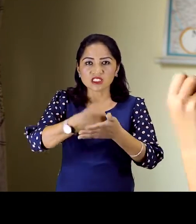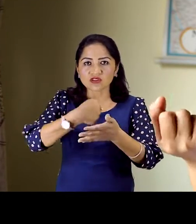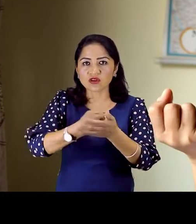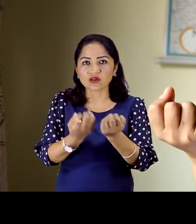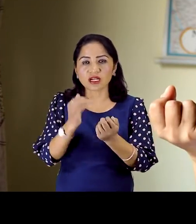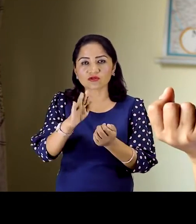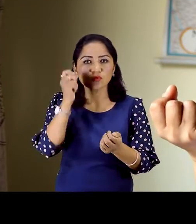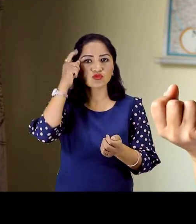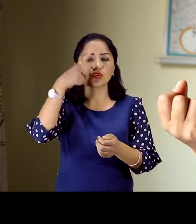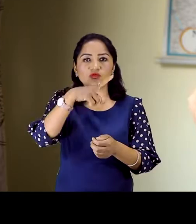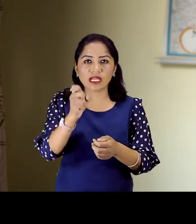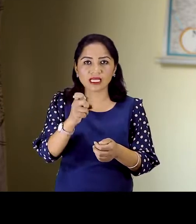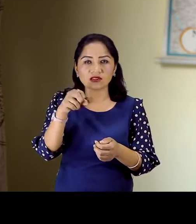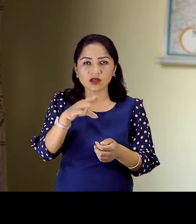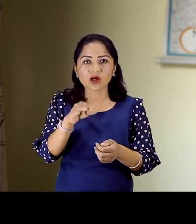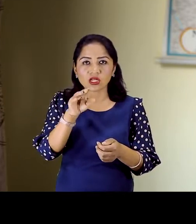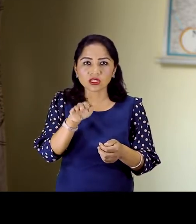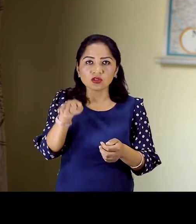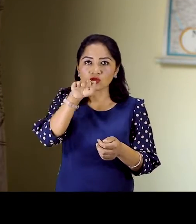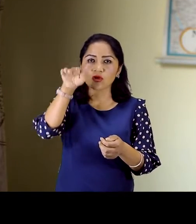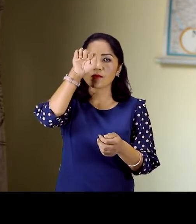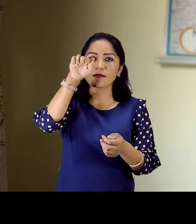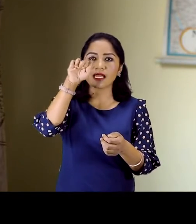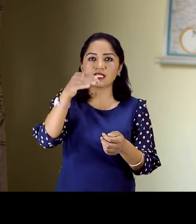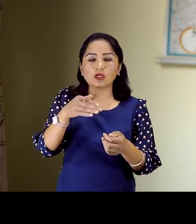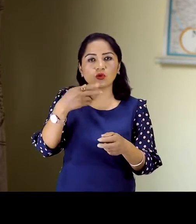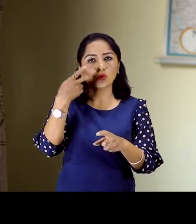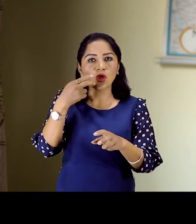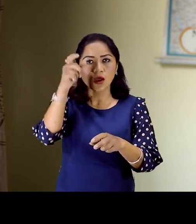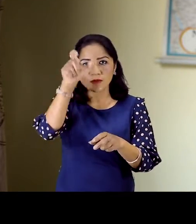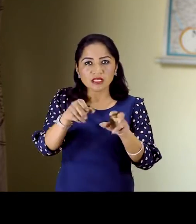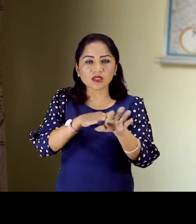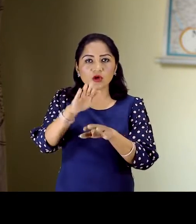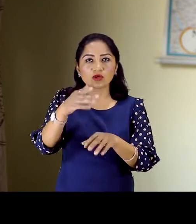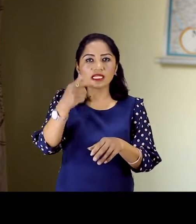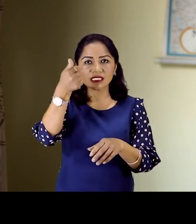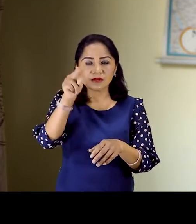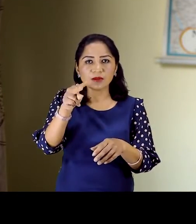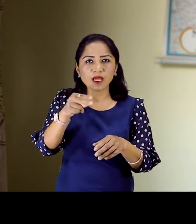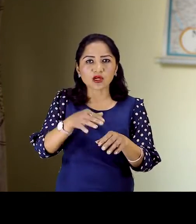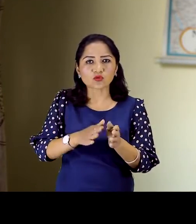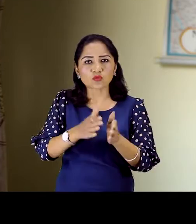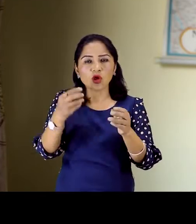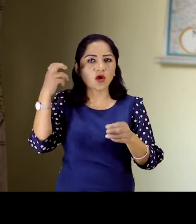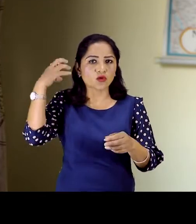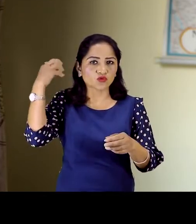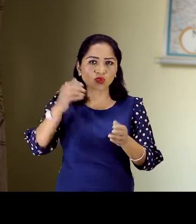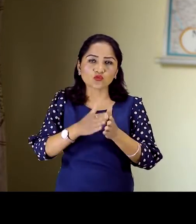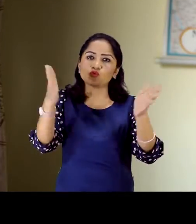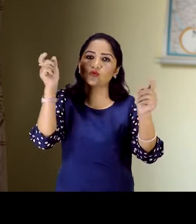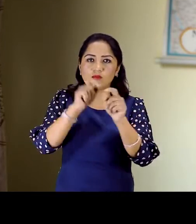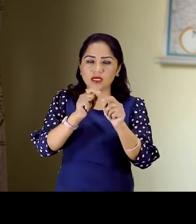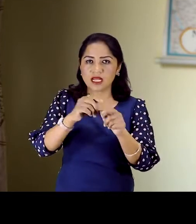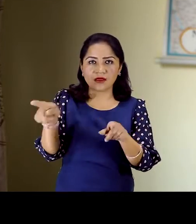इस्त्रागा गरिदा हाया उन्चा बुच्णे को लाई, तरह मोचरे डेखी इंको आरे फेरे नोडलाई, टीवी मा जती शुके बोलेम ठलो